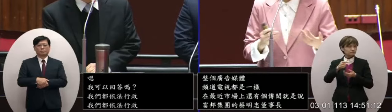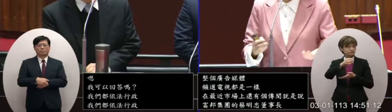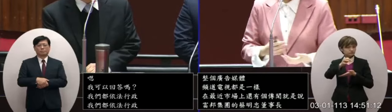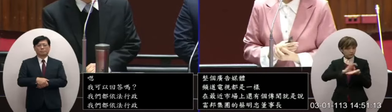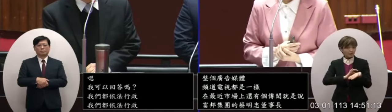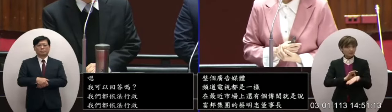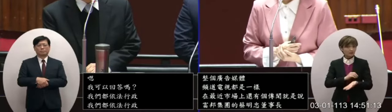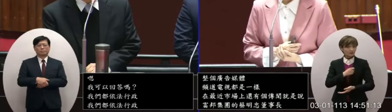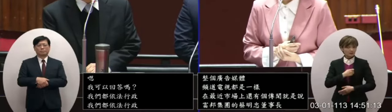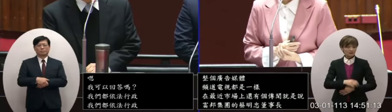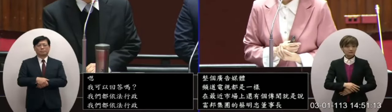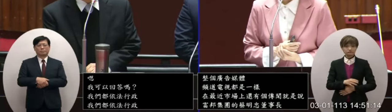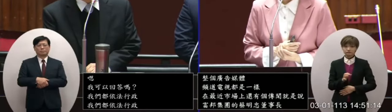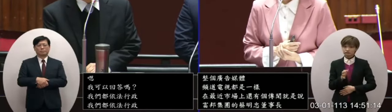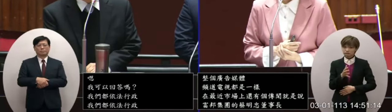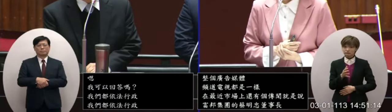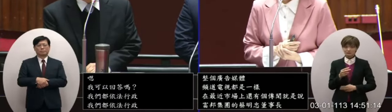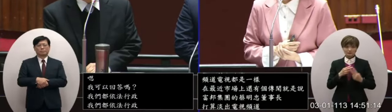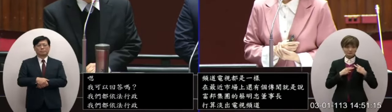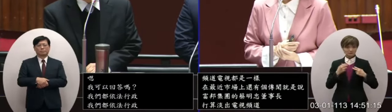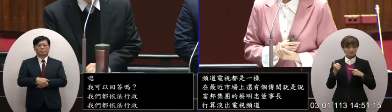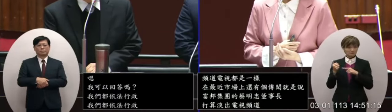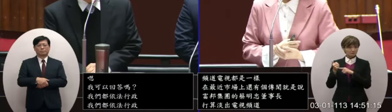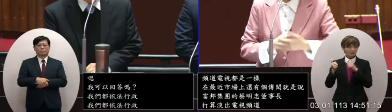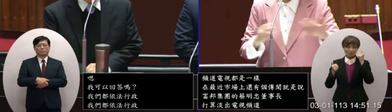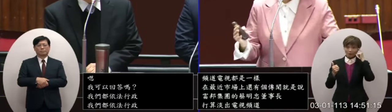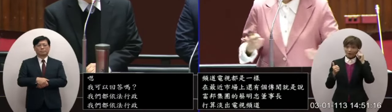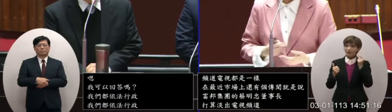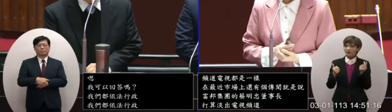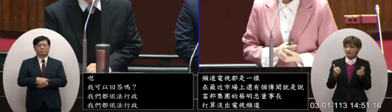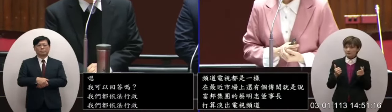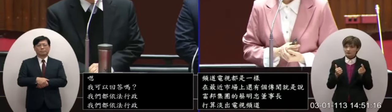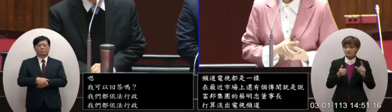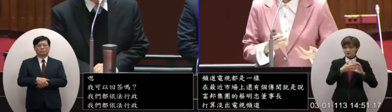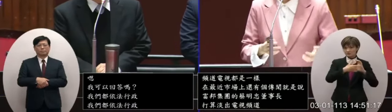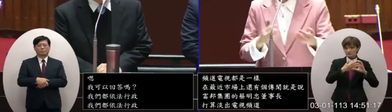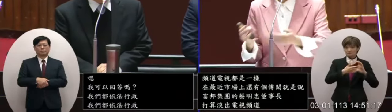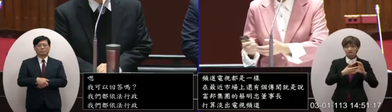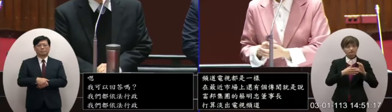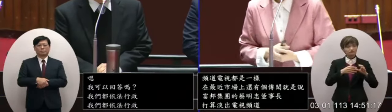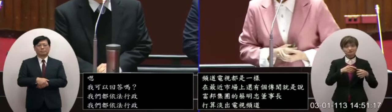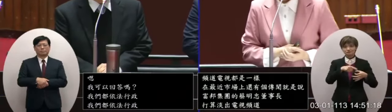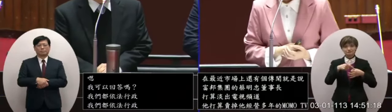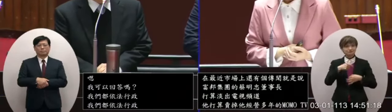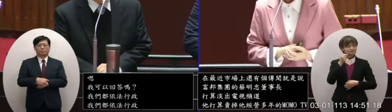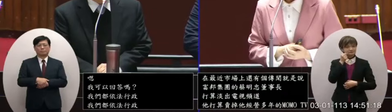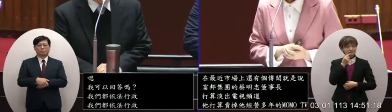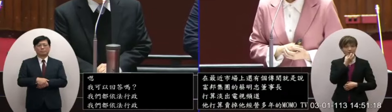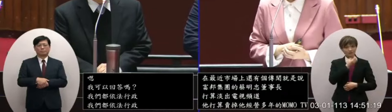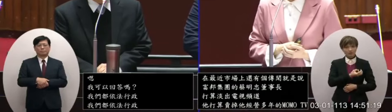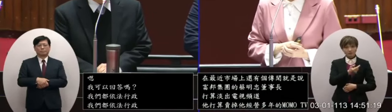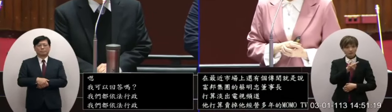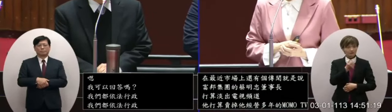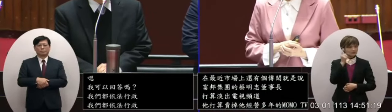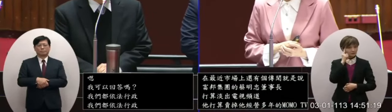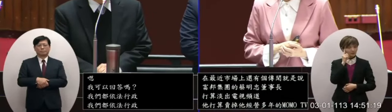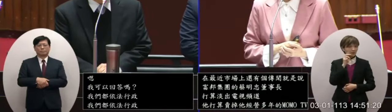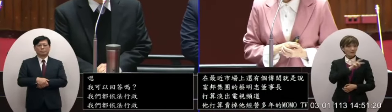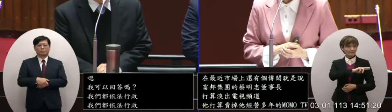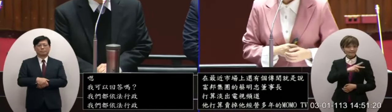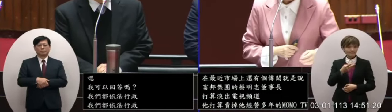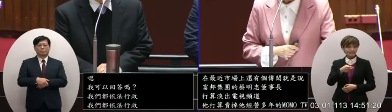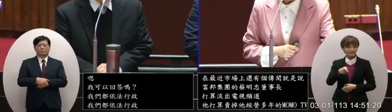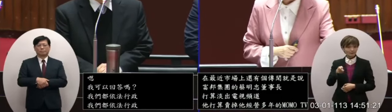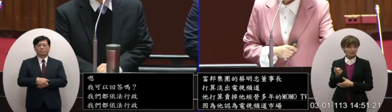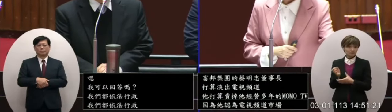他认为电视频道市场已经荣景不在，好，准备要转换跑道去转去